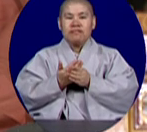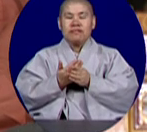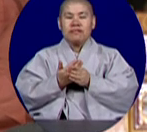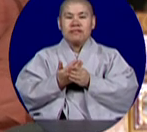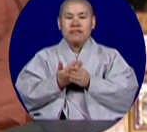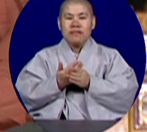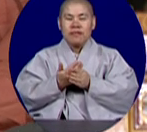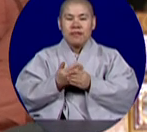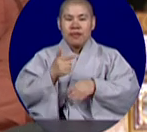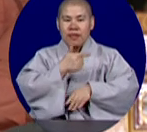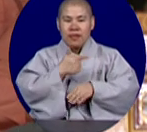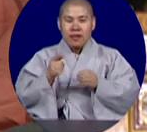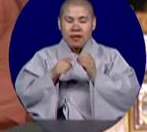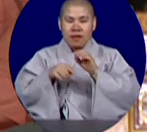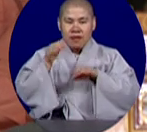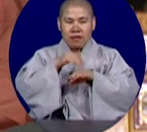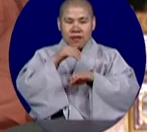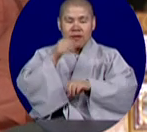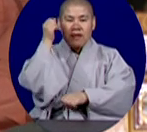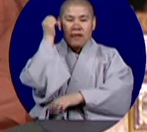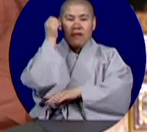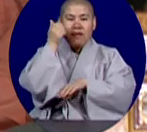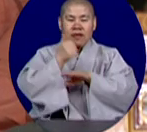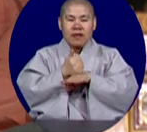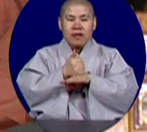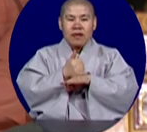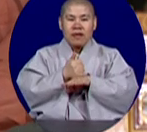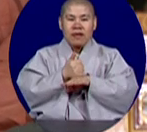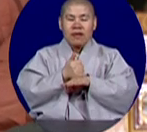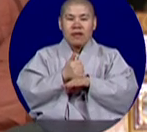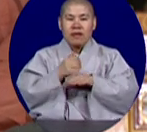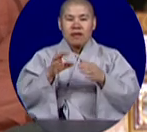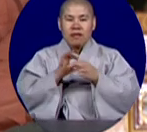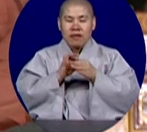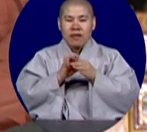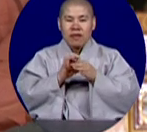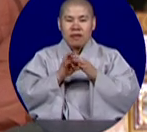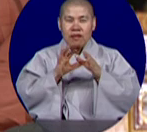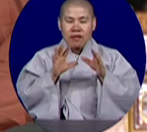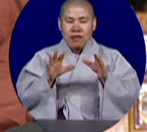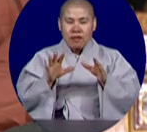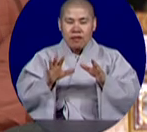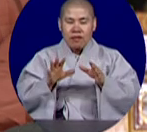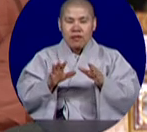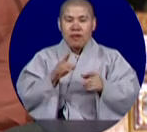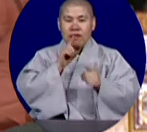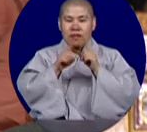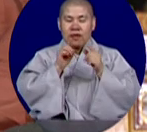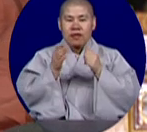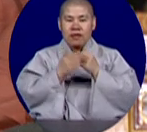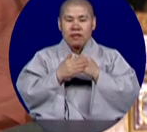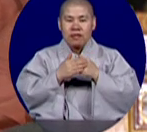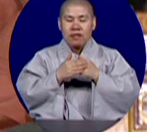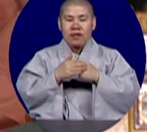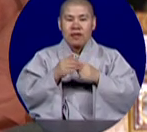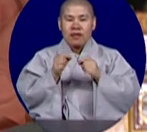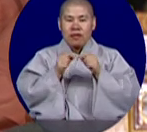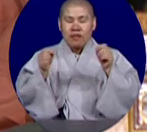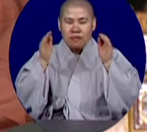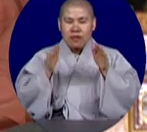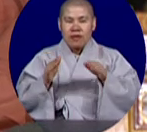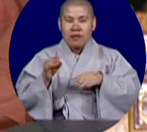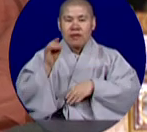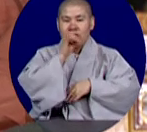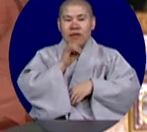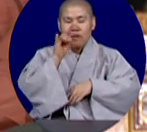그래서 대수행인이 인과에 떨어지지 않는다 이 말 한마디 했다가 500생 동안 여우 몸을 받았다. 그런데 이제